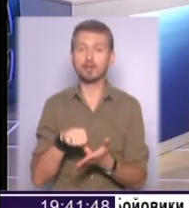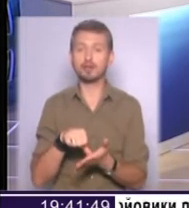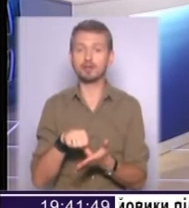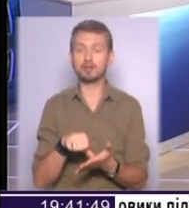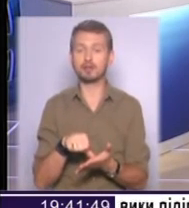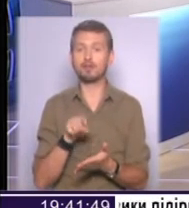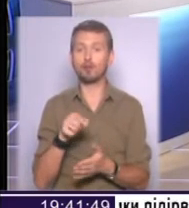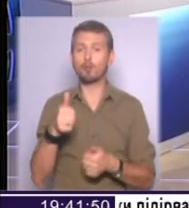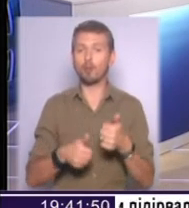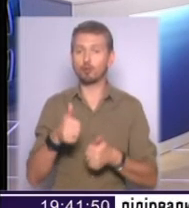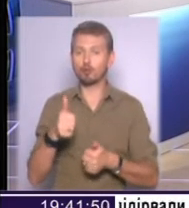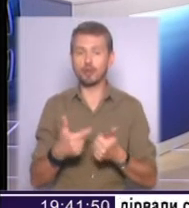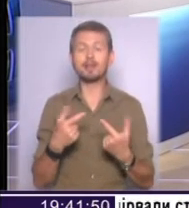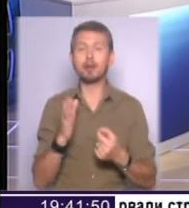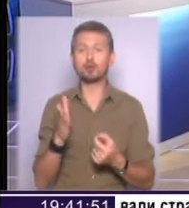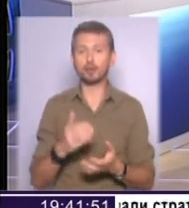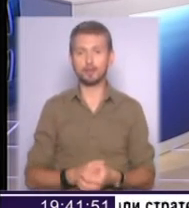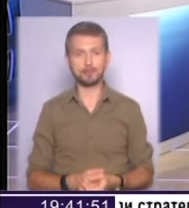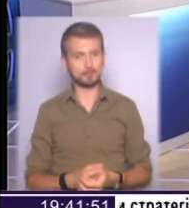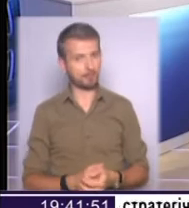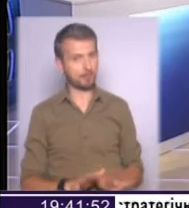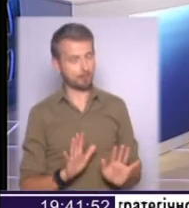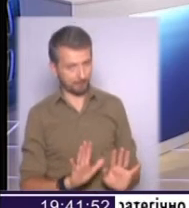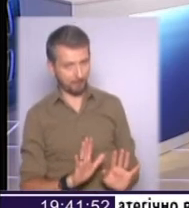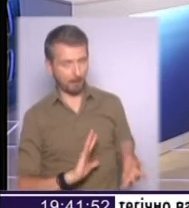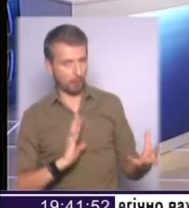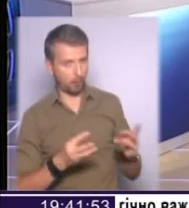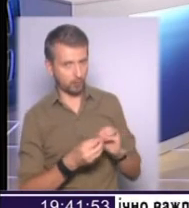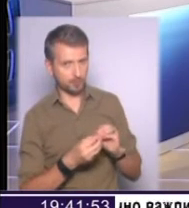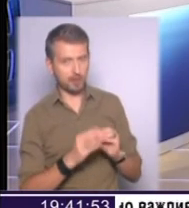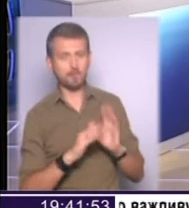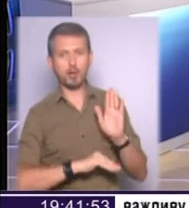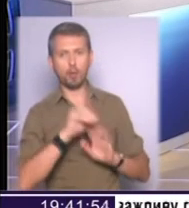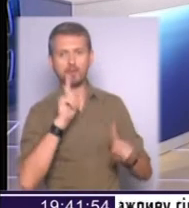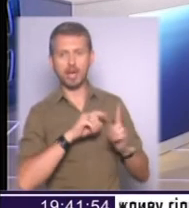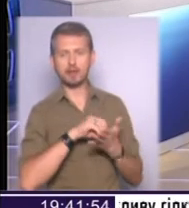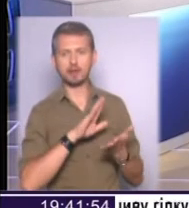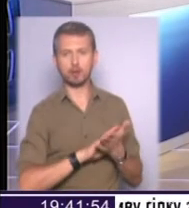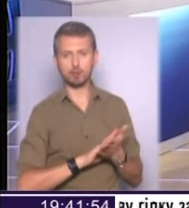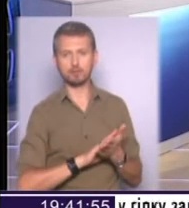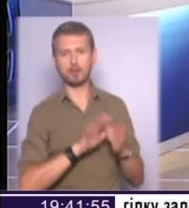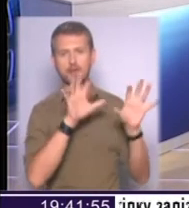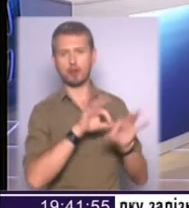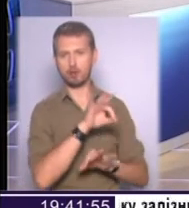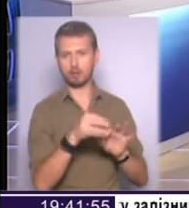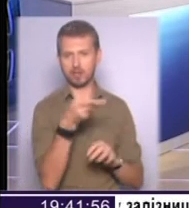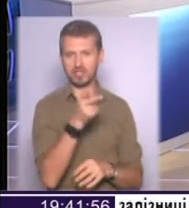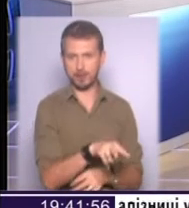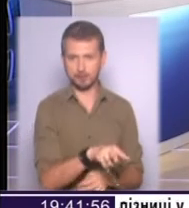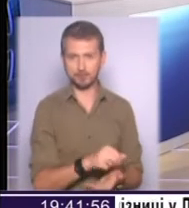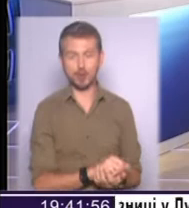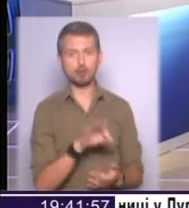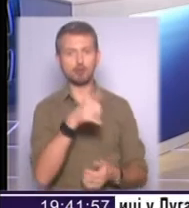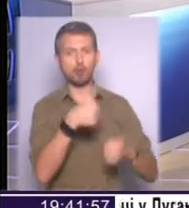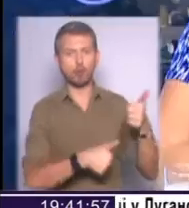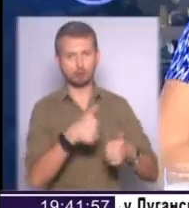прийняти участь у цьому конкурсі? Де він буде? Отже, в Верховній Раді зареєстровано два законопроекти щодо